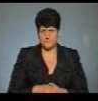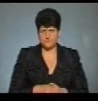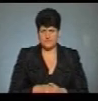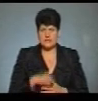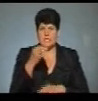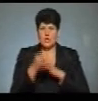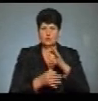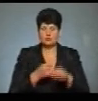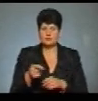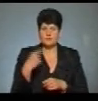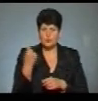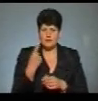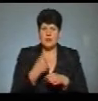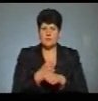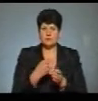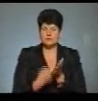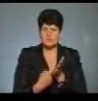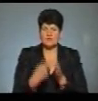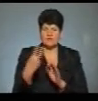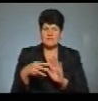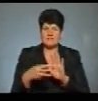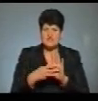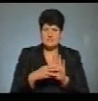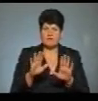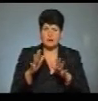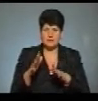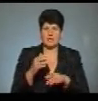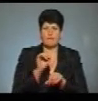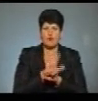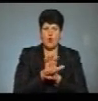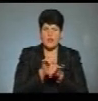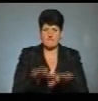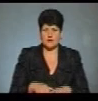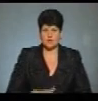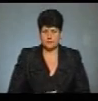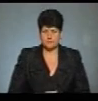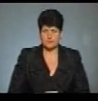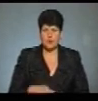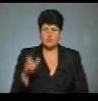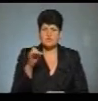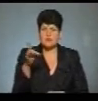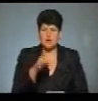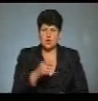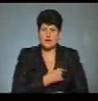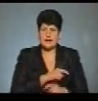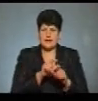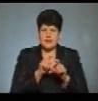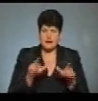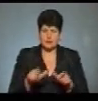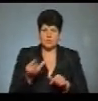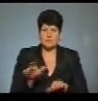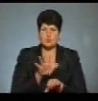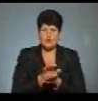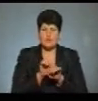на Тернопільщині лабораторно підтвердили 28 випадків коронавірусу. У Борщівській районній лікарні пацієнтам з